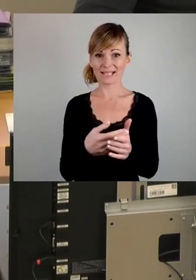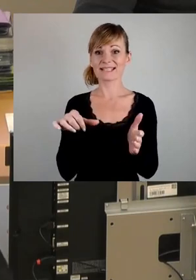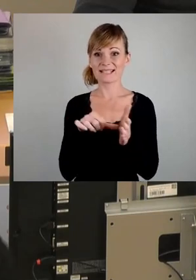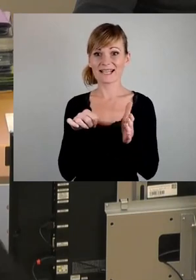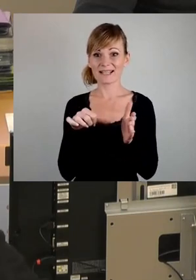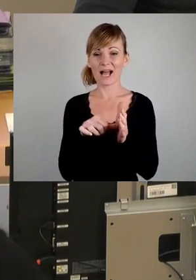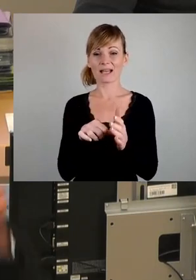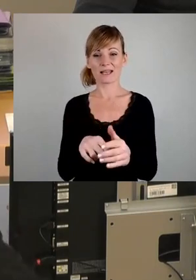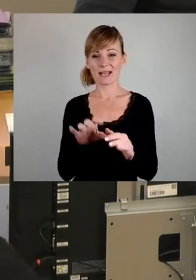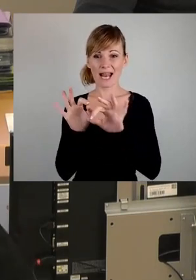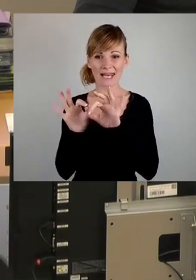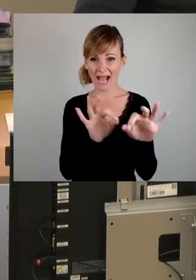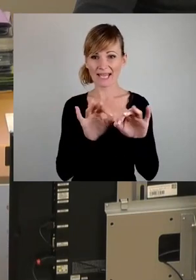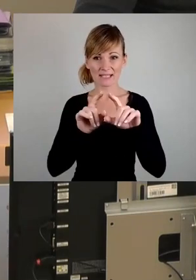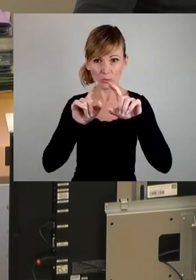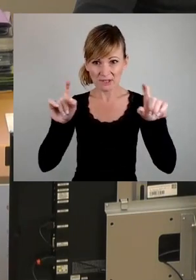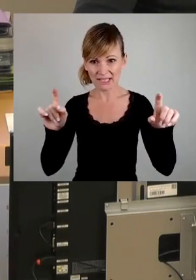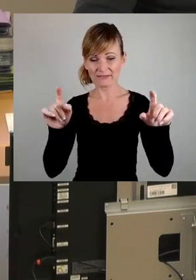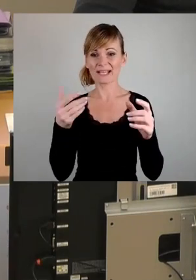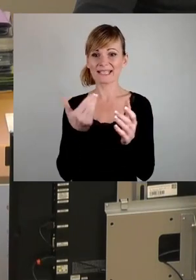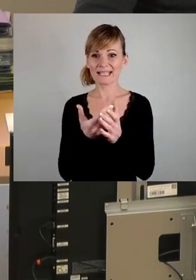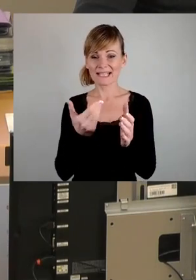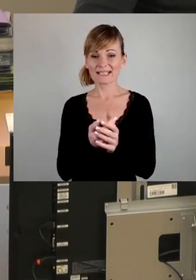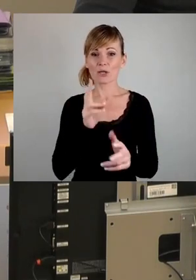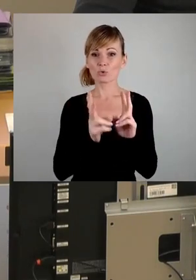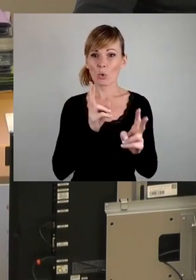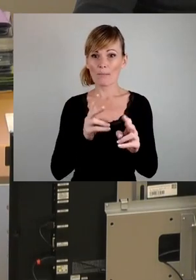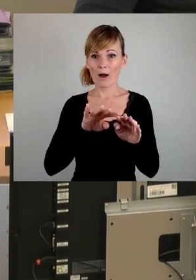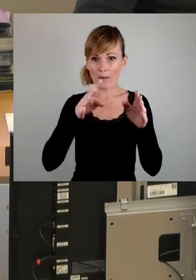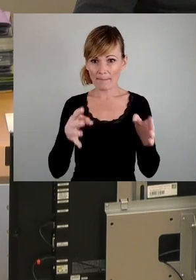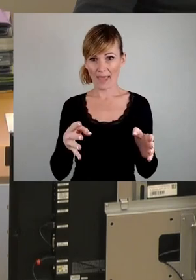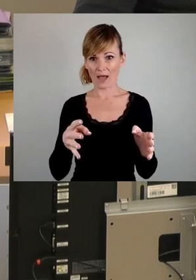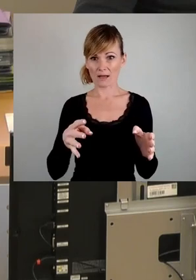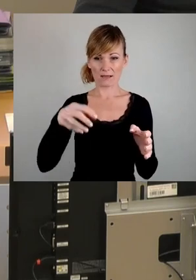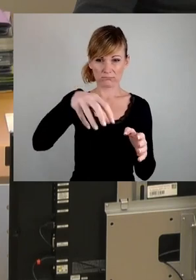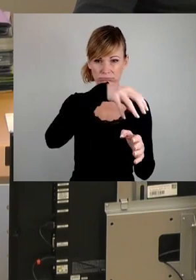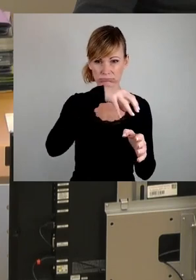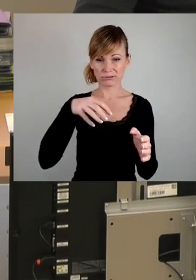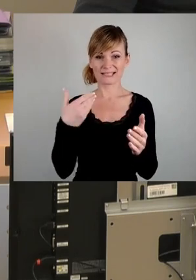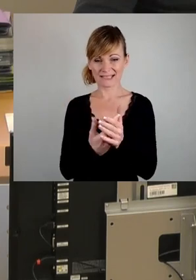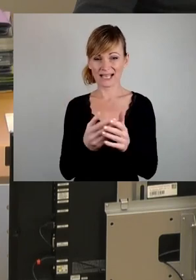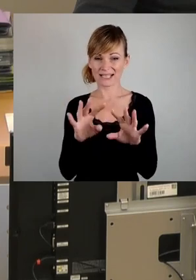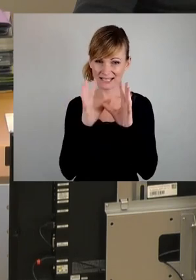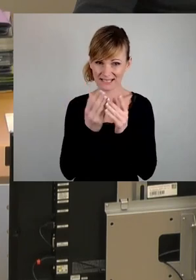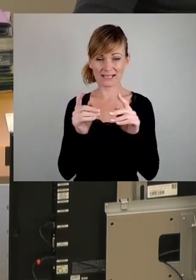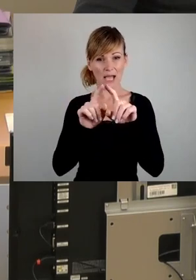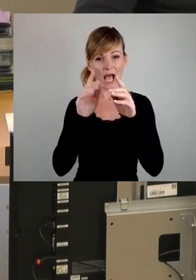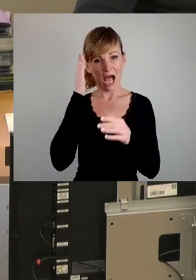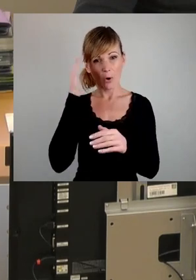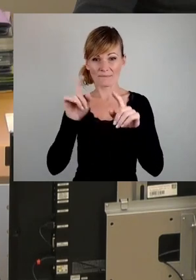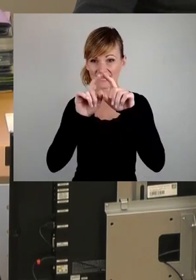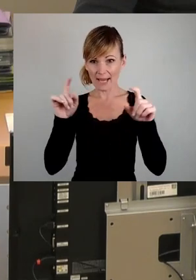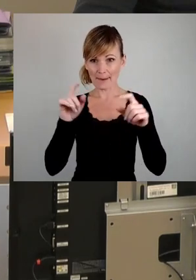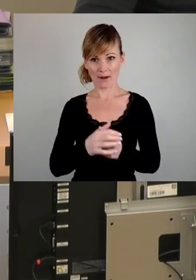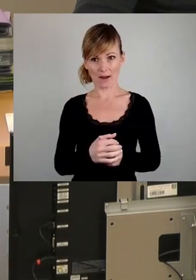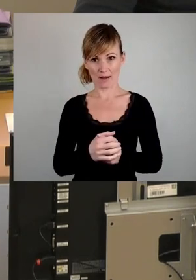Bewerbung. Diese Trümmerberge sind das zentrale Motiv in dieser kompletten Bewerbung, die wir jetzt einreichen. Da können wir jetzt nicht einfach sagen, wir